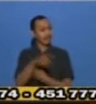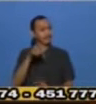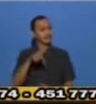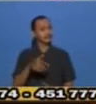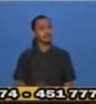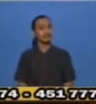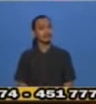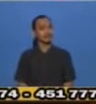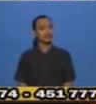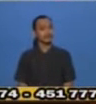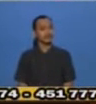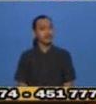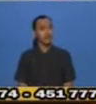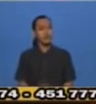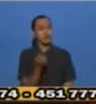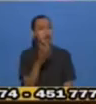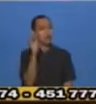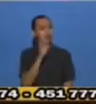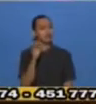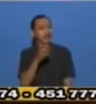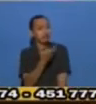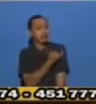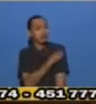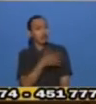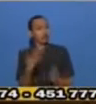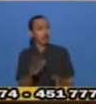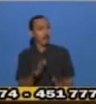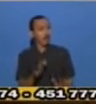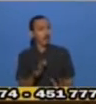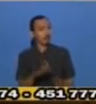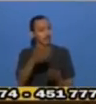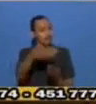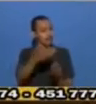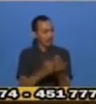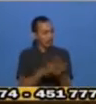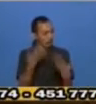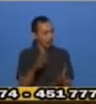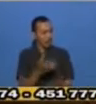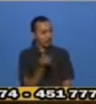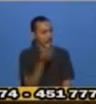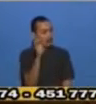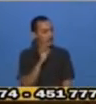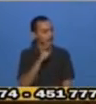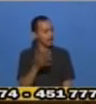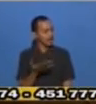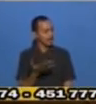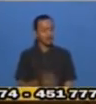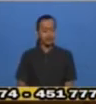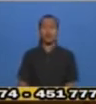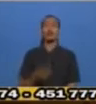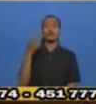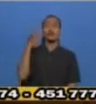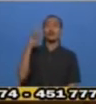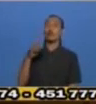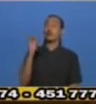disabilitas ini sudah berapa persen kira-kira yang dapetin vaksin yang terdata gitu? Iya. Kalau soal persentase ya, saya